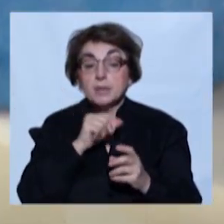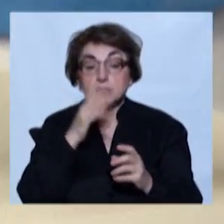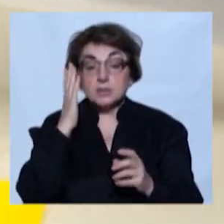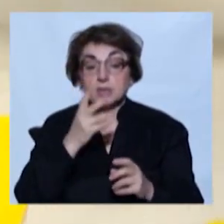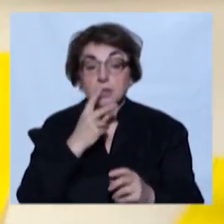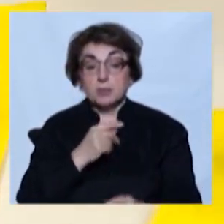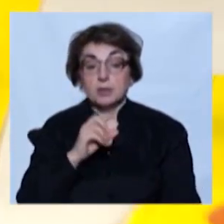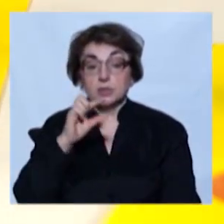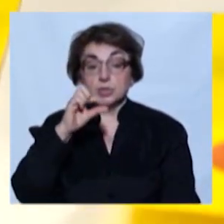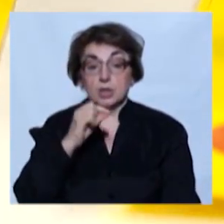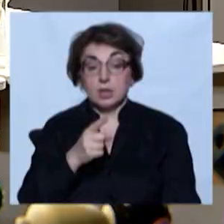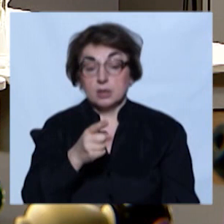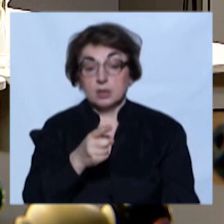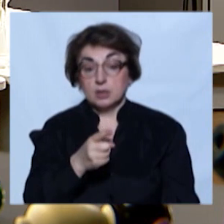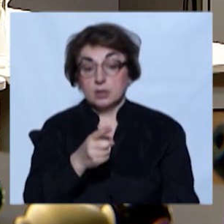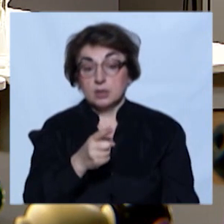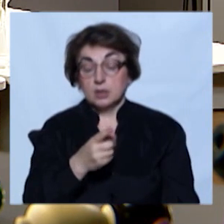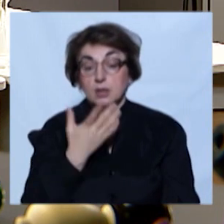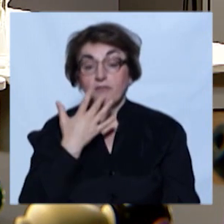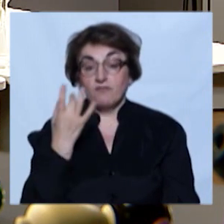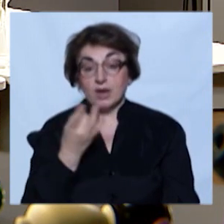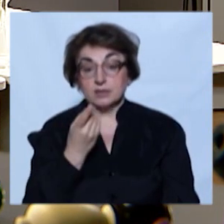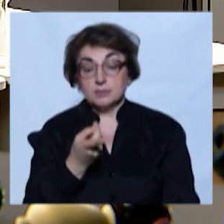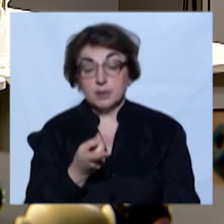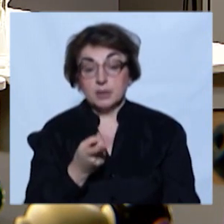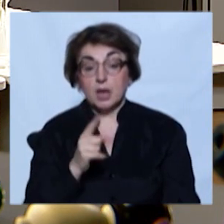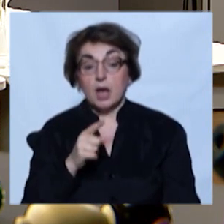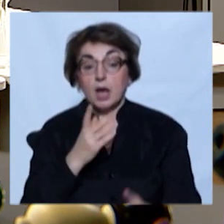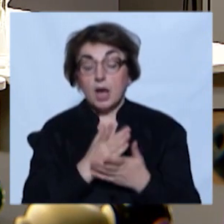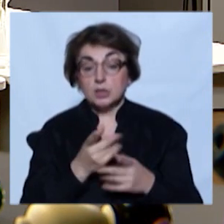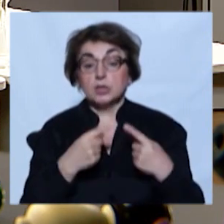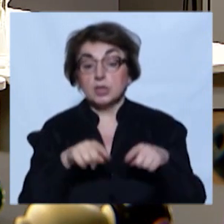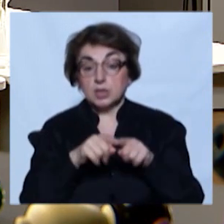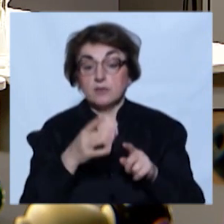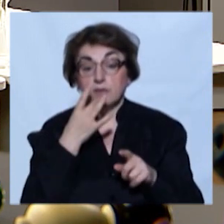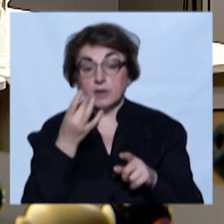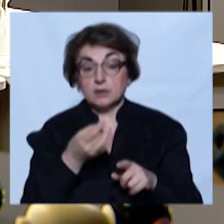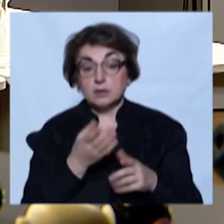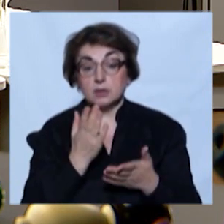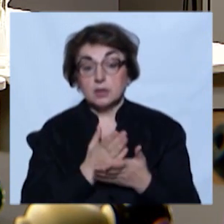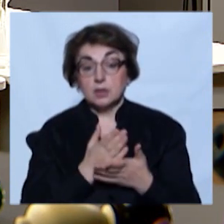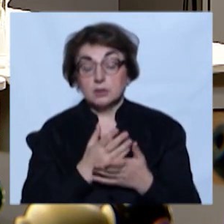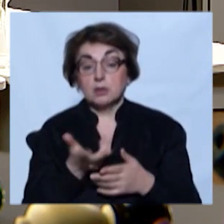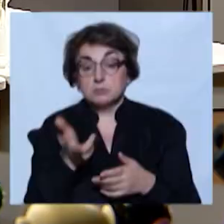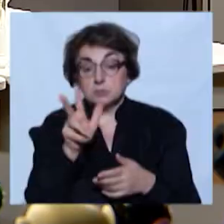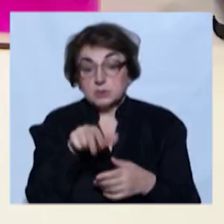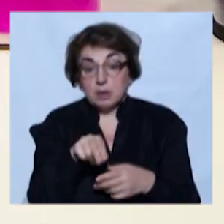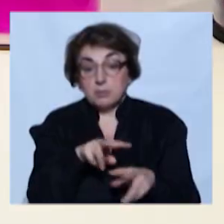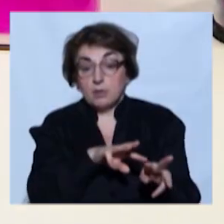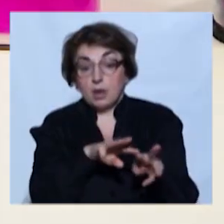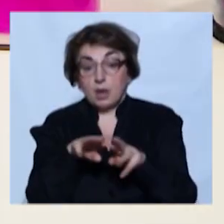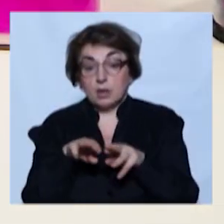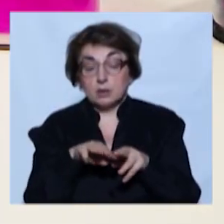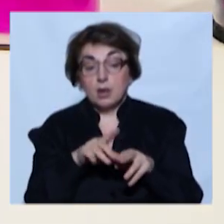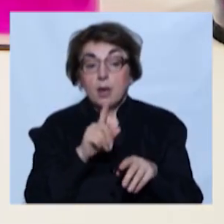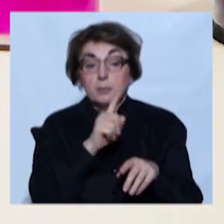იქნება. არის ჟოლოსფერი, არის ჟოლოსფერი, არის ჟოლოსფერი.